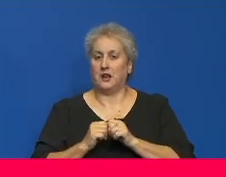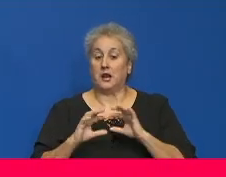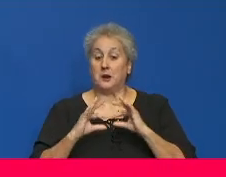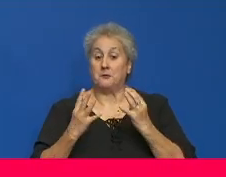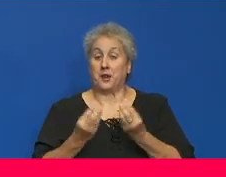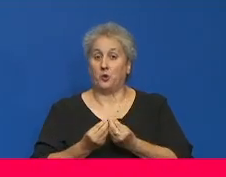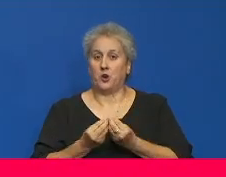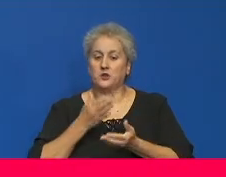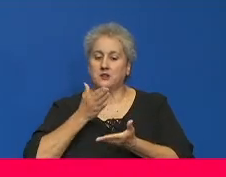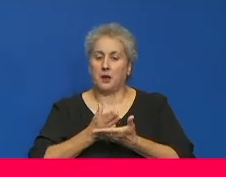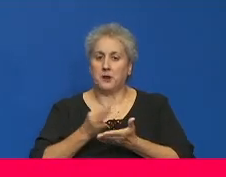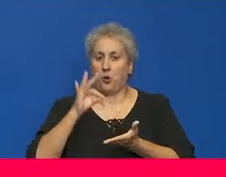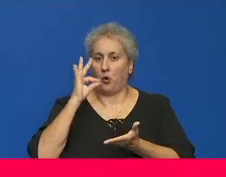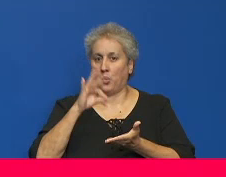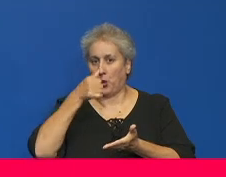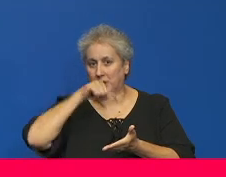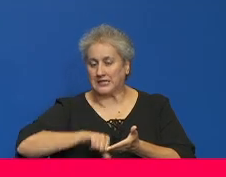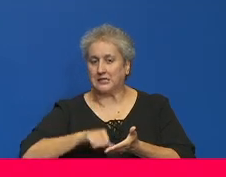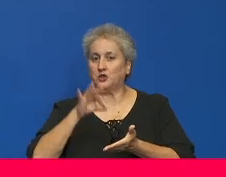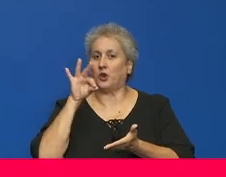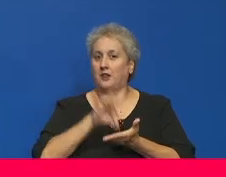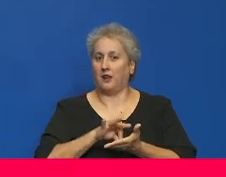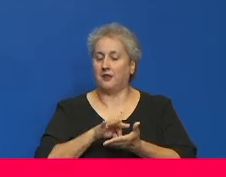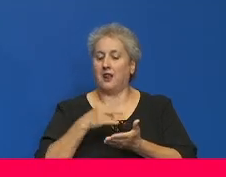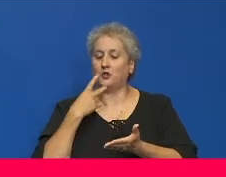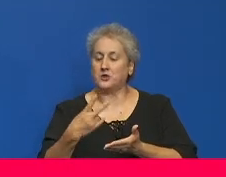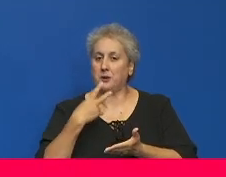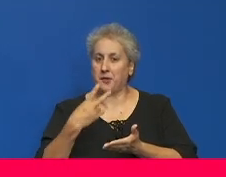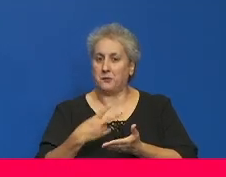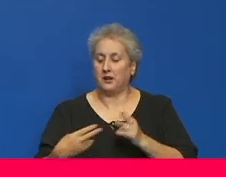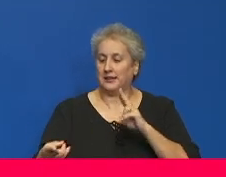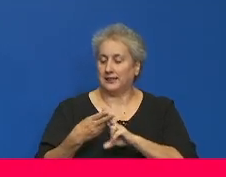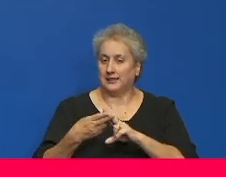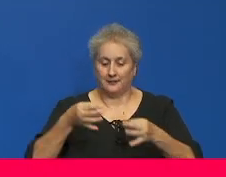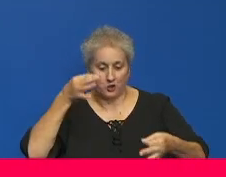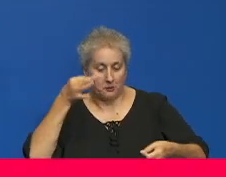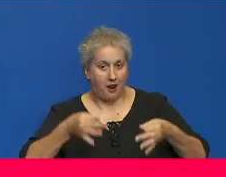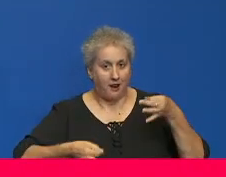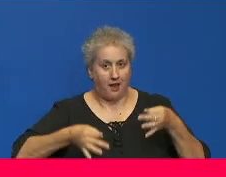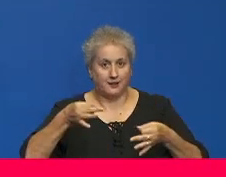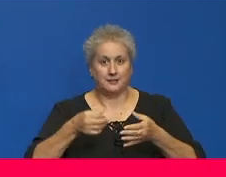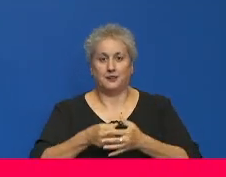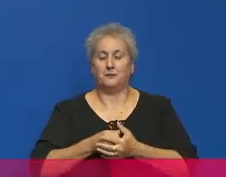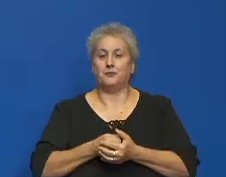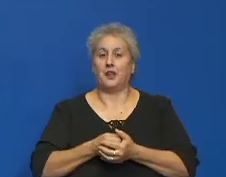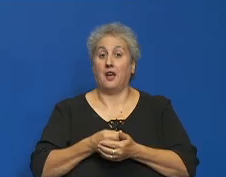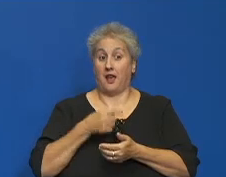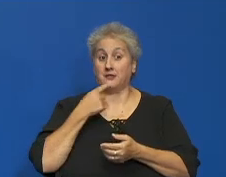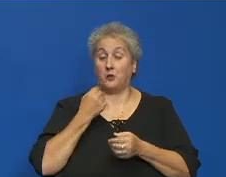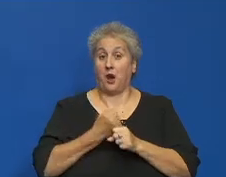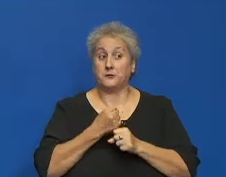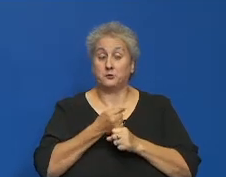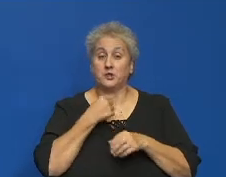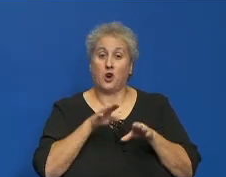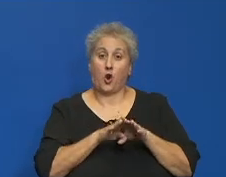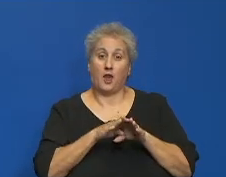împreună o să stabilim o zi și o dată. Odată la două săptămâni ne vom întâlni pentru a face această analiză. Exact cum a spus și